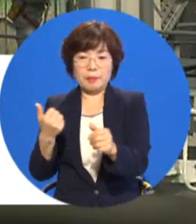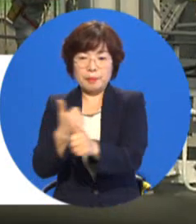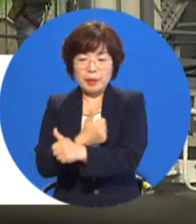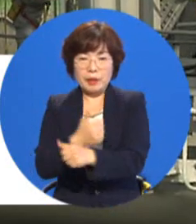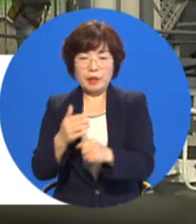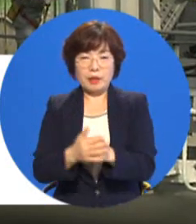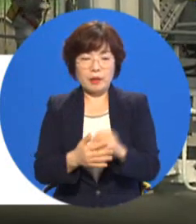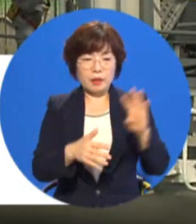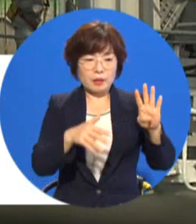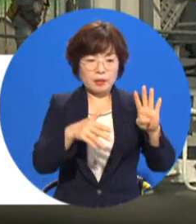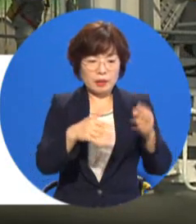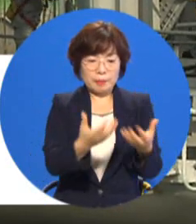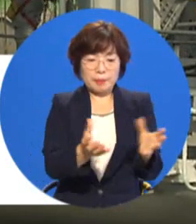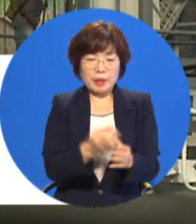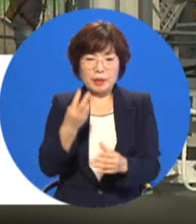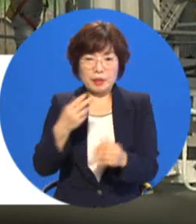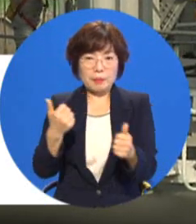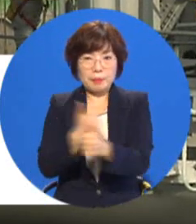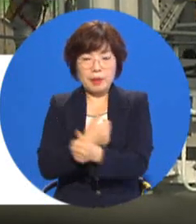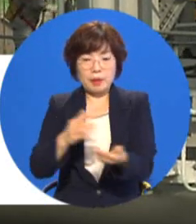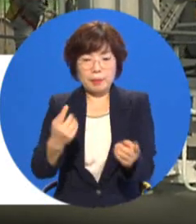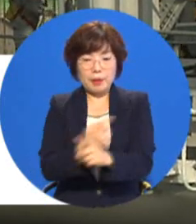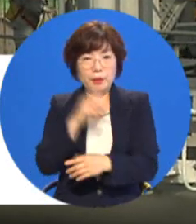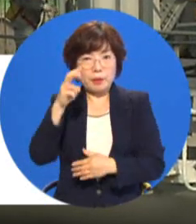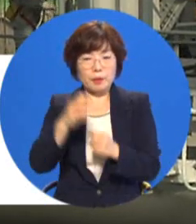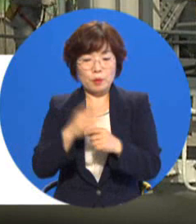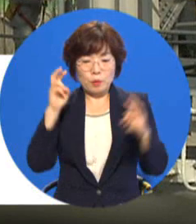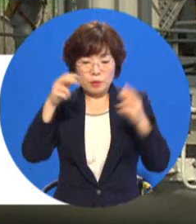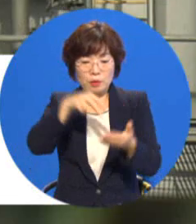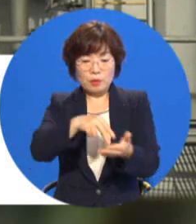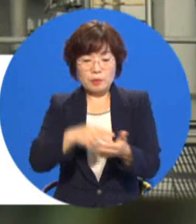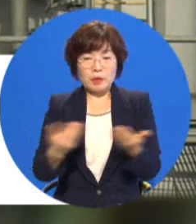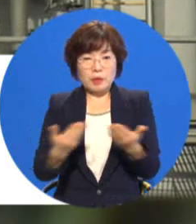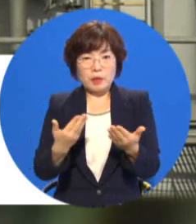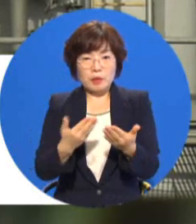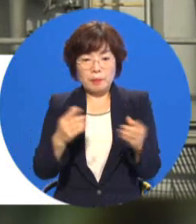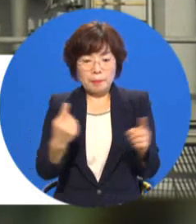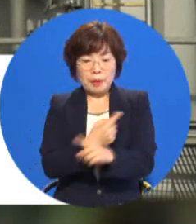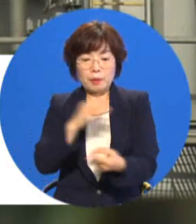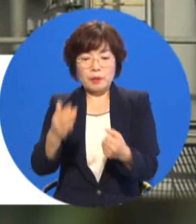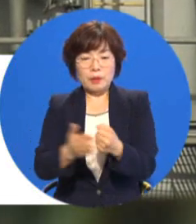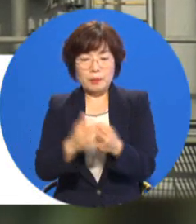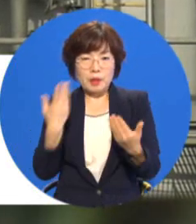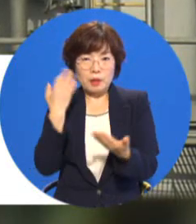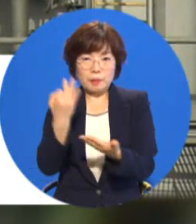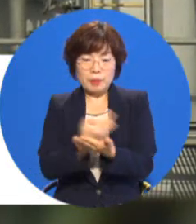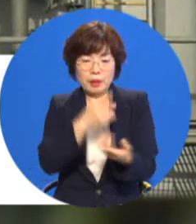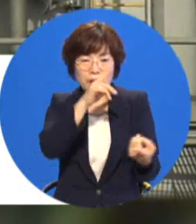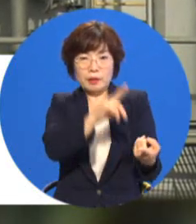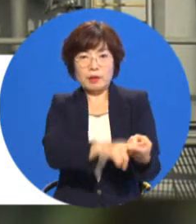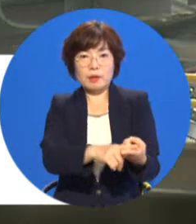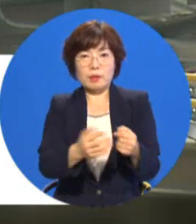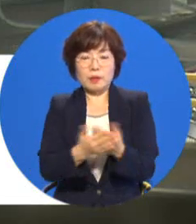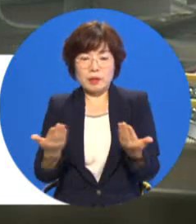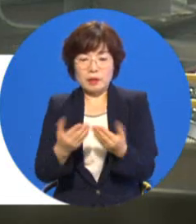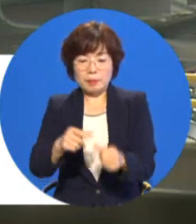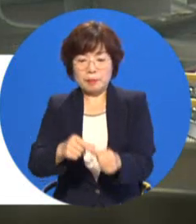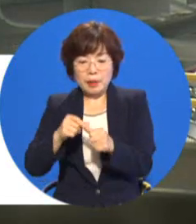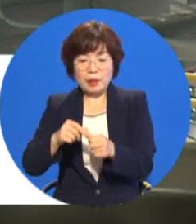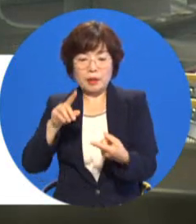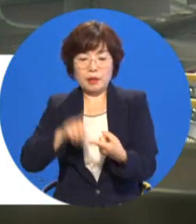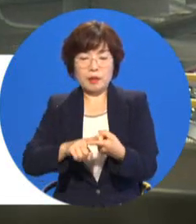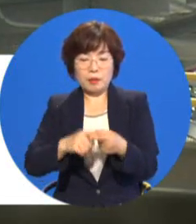3계대로 변경될 예정입니다. 하지만 사측에서는 근무 형태 변경으로 인한 임금 보존과 인원 중축에